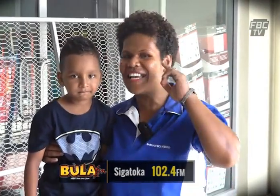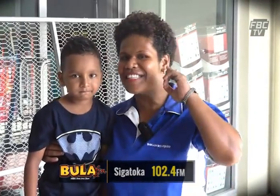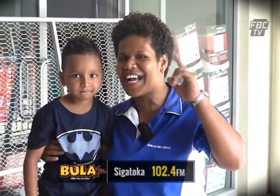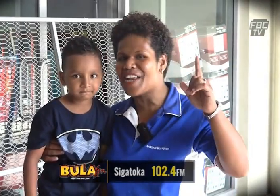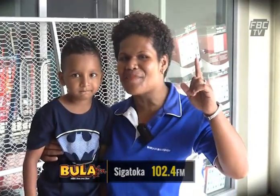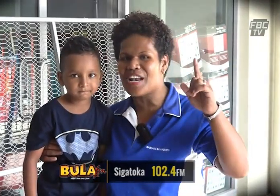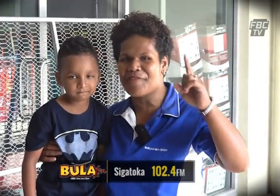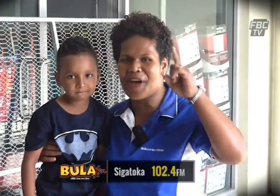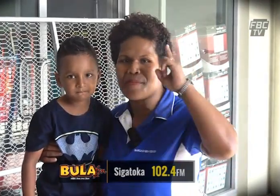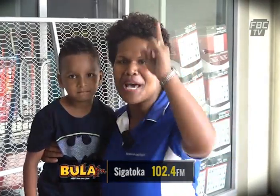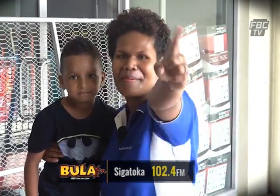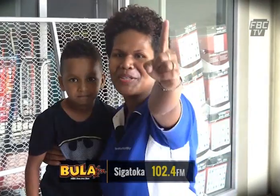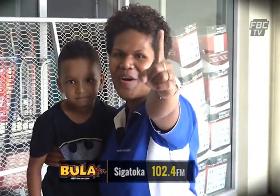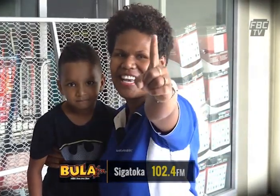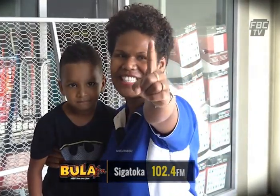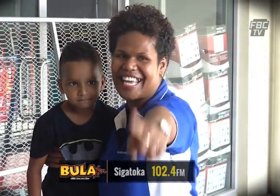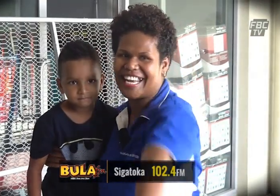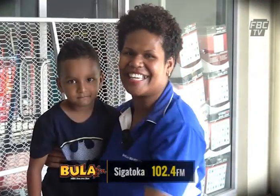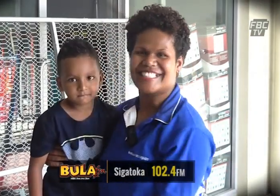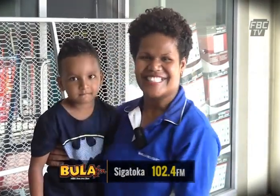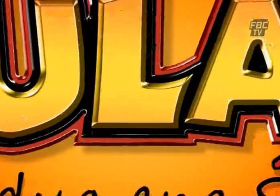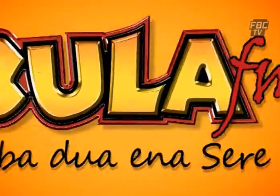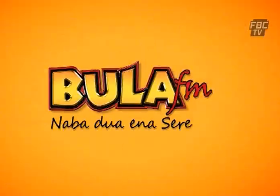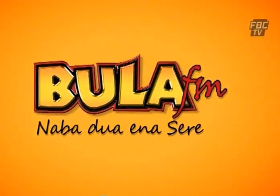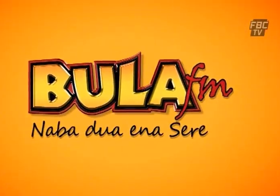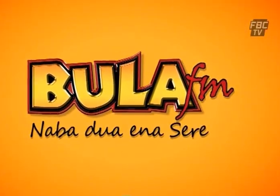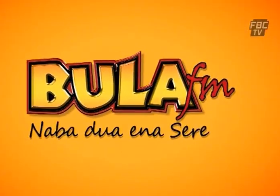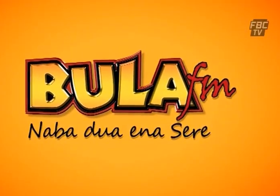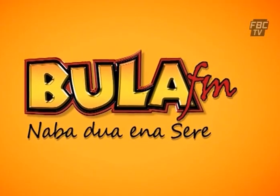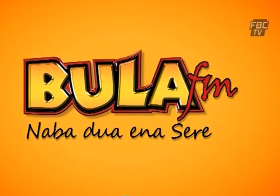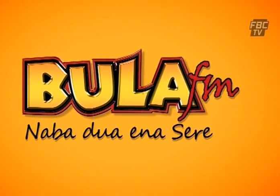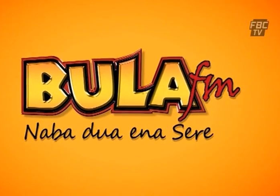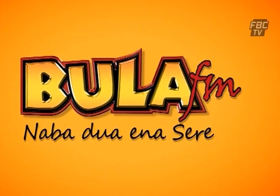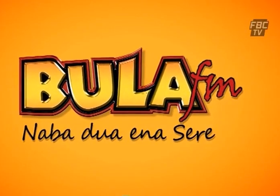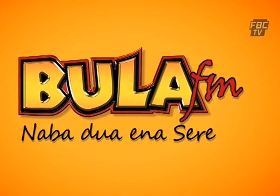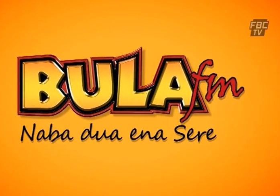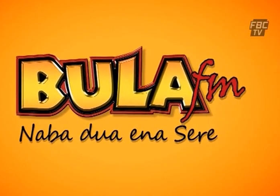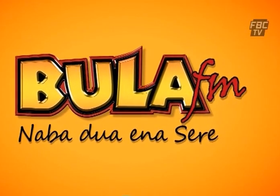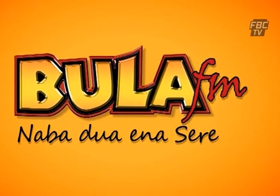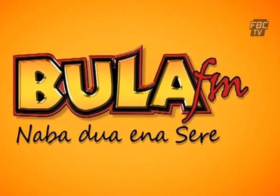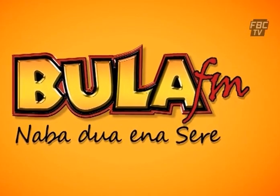kita untuk talita ka ng Bula FM, nambang dua na sere. Bula FM, nambang dua na sere.